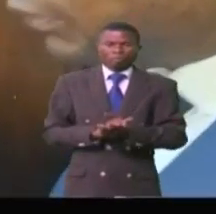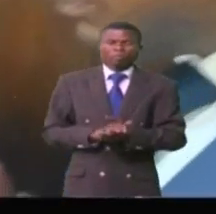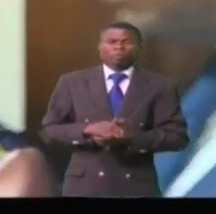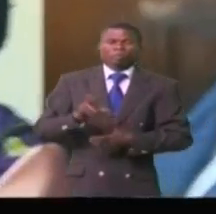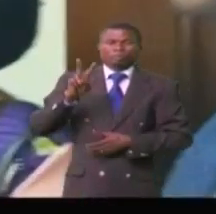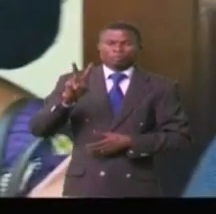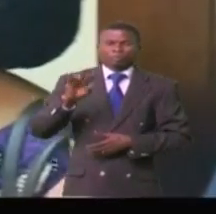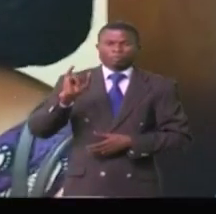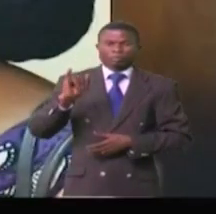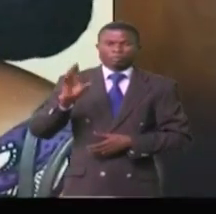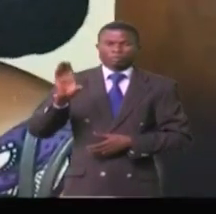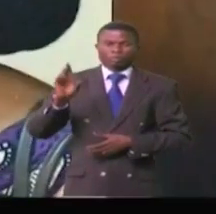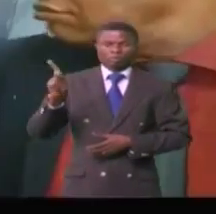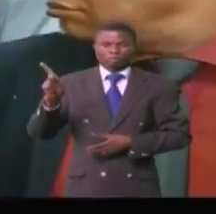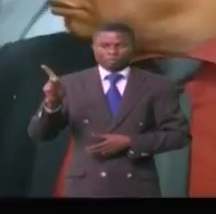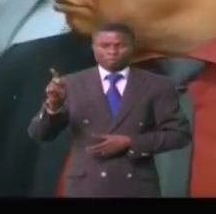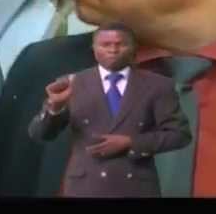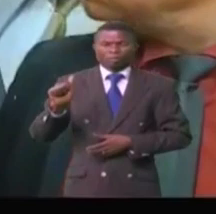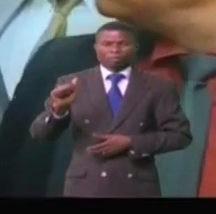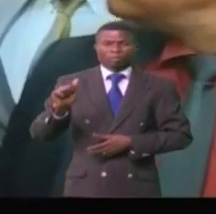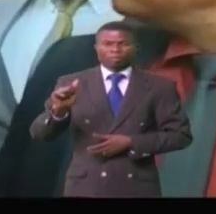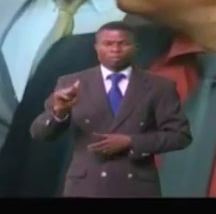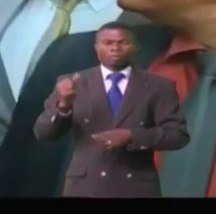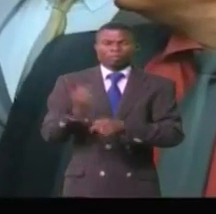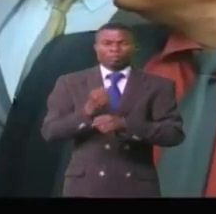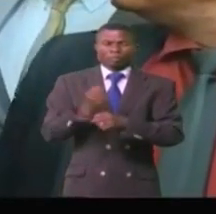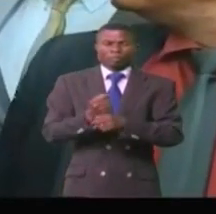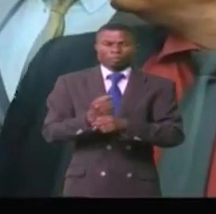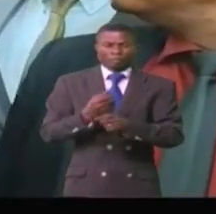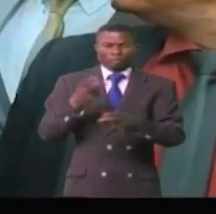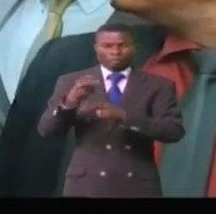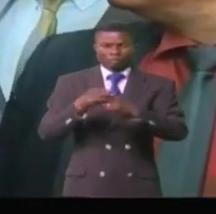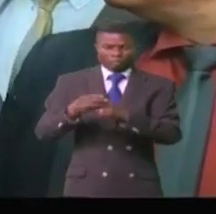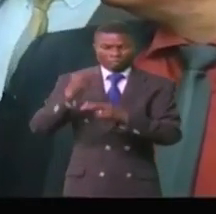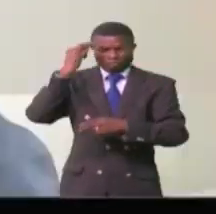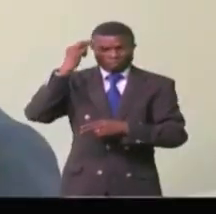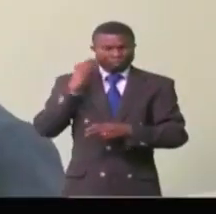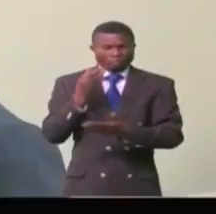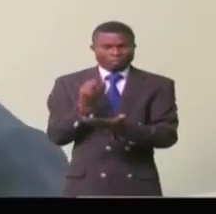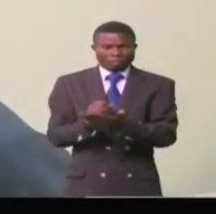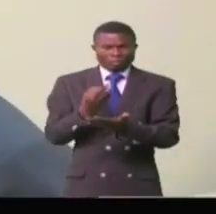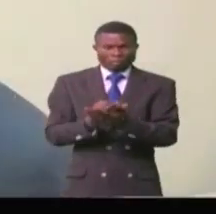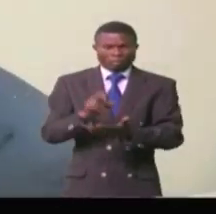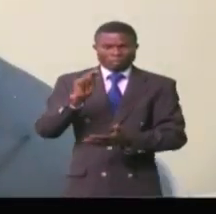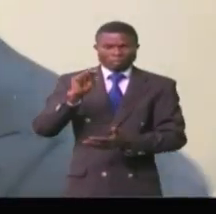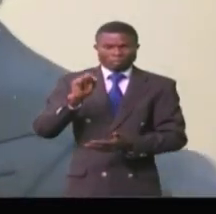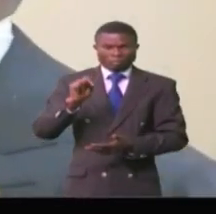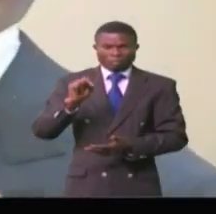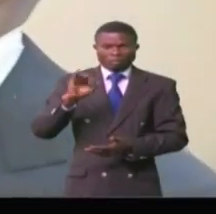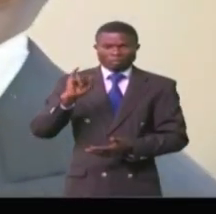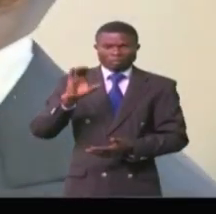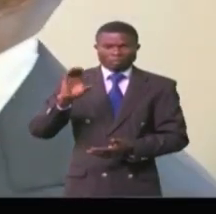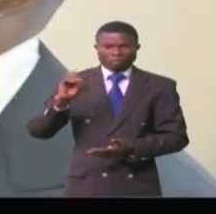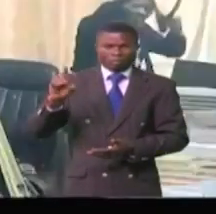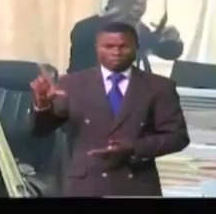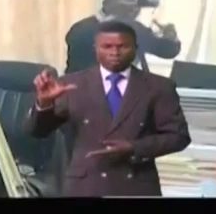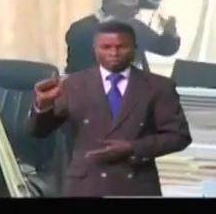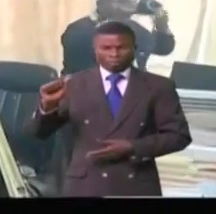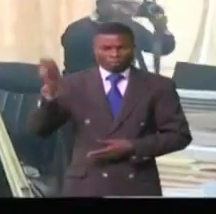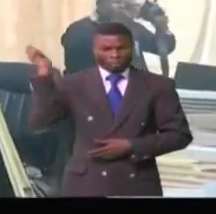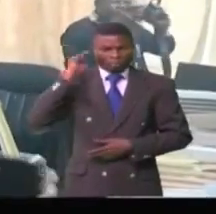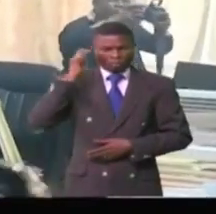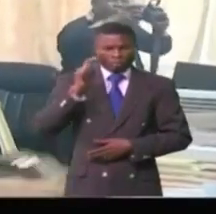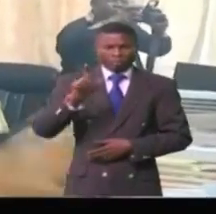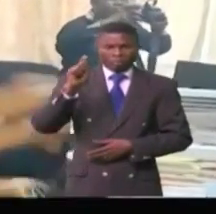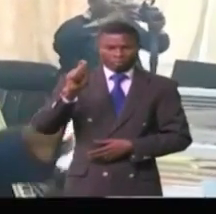Lolumbu, et le service concerné, sous la supervision du ministre des Finances Nicolas Kazadi et du DG, le professeur